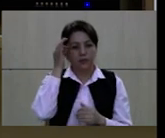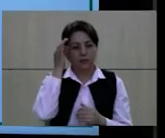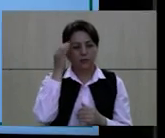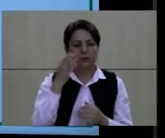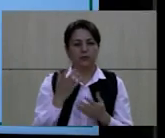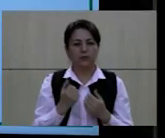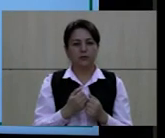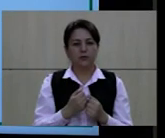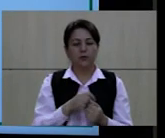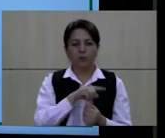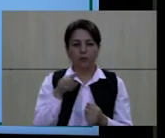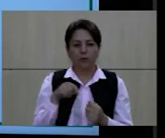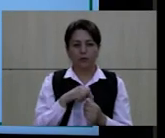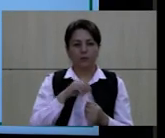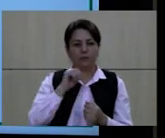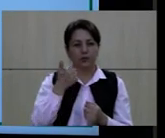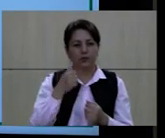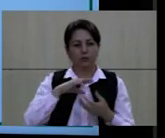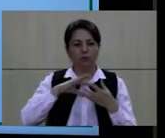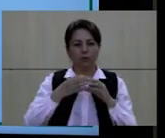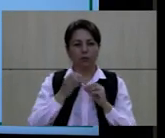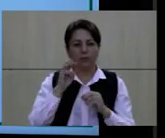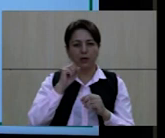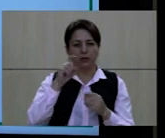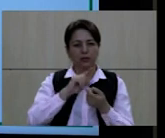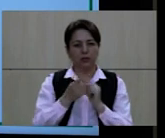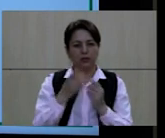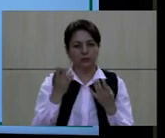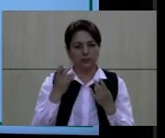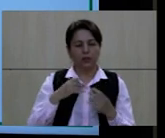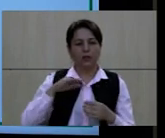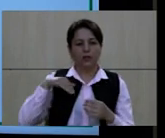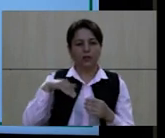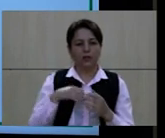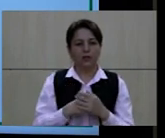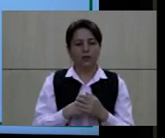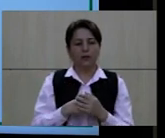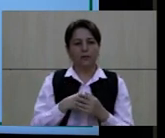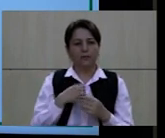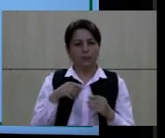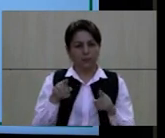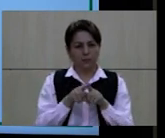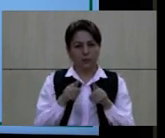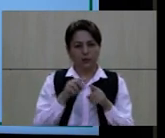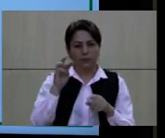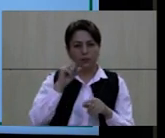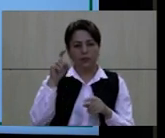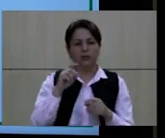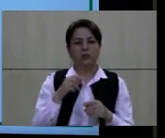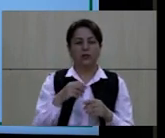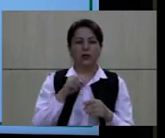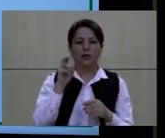olingchi, ularni avval umumiy maxrajga keltiramiz. So'ng xuddi bir xil maxrajli kasrlar